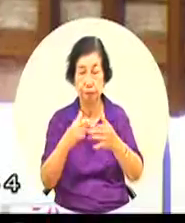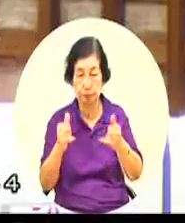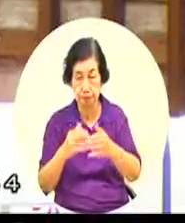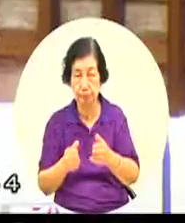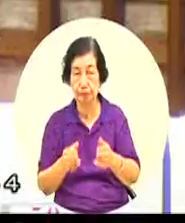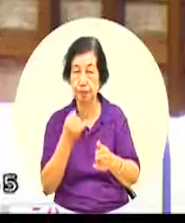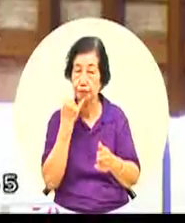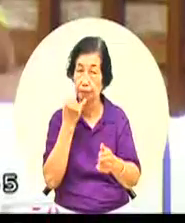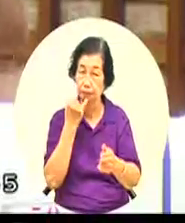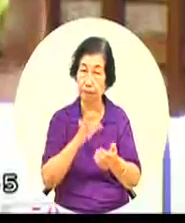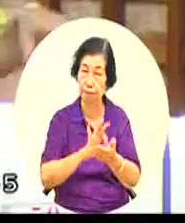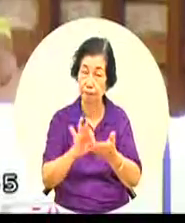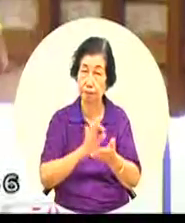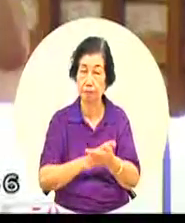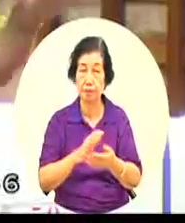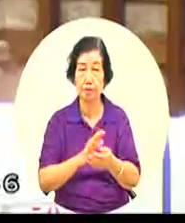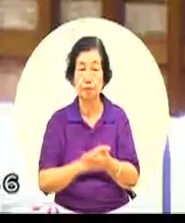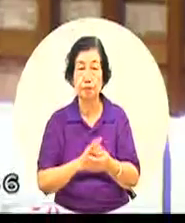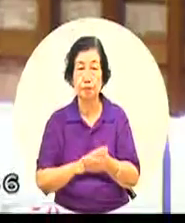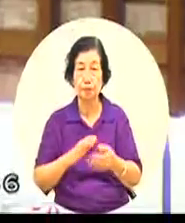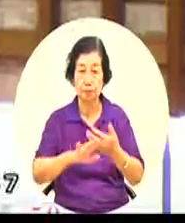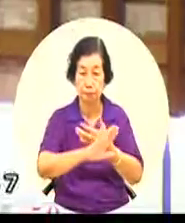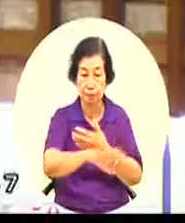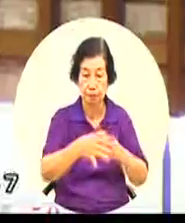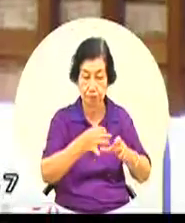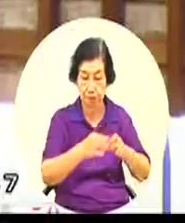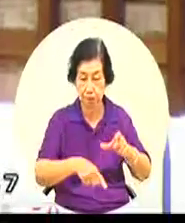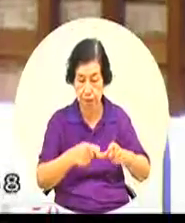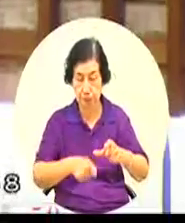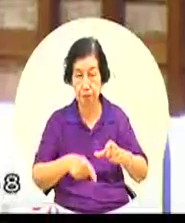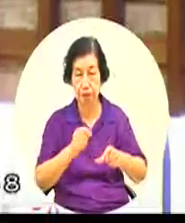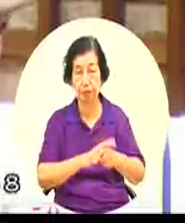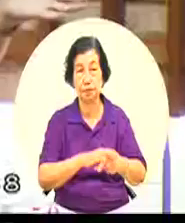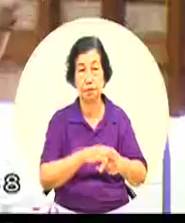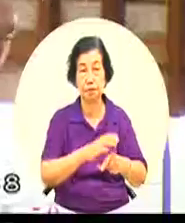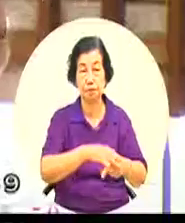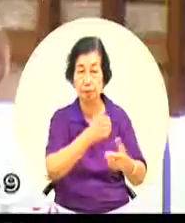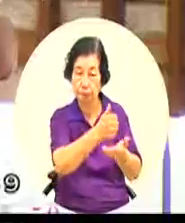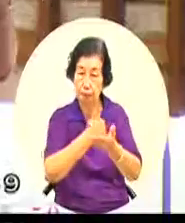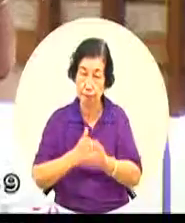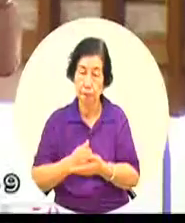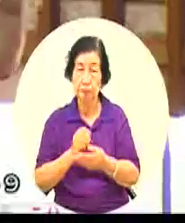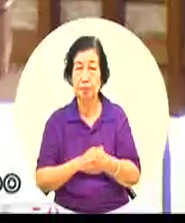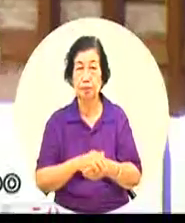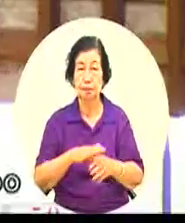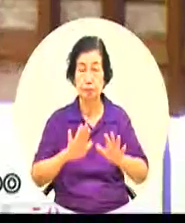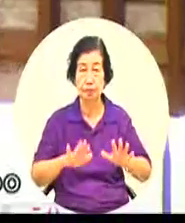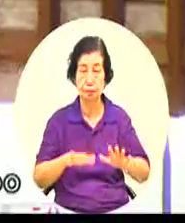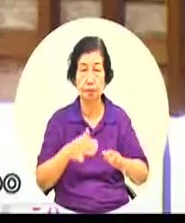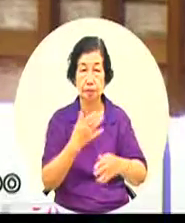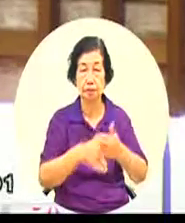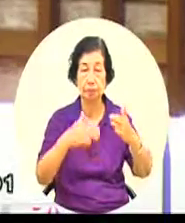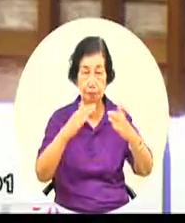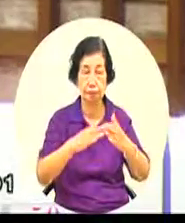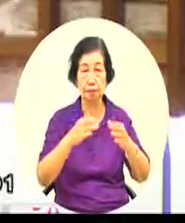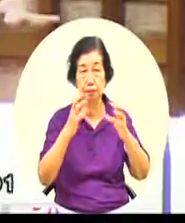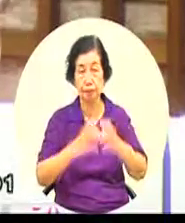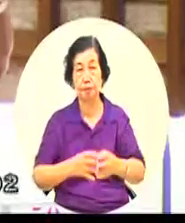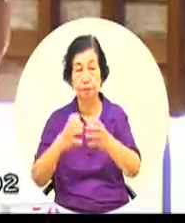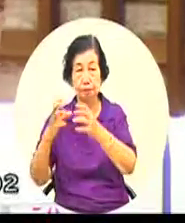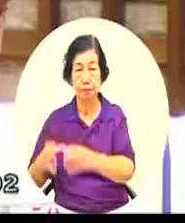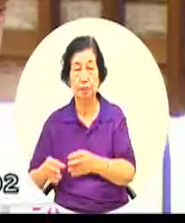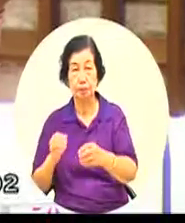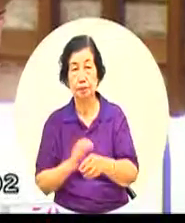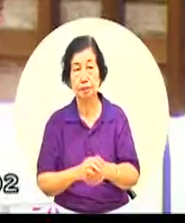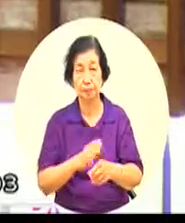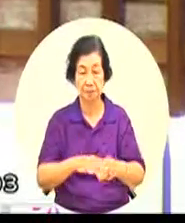用的啦，你这个是外包，是一般民众拢会当的。我讲的，啊，即摆我讲的全包括学校的足侪设施有无吼？本来有足侪